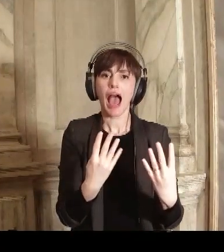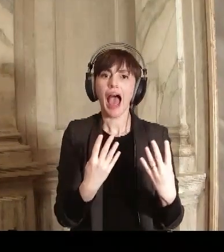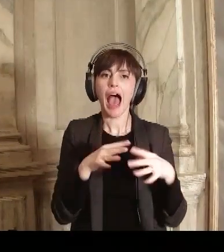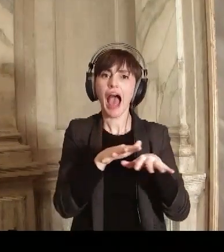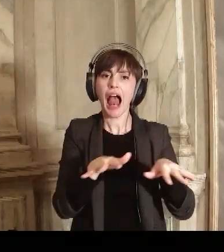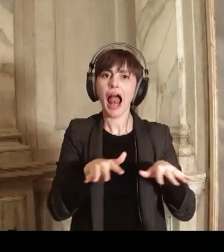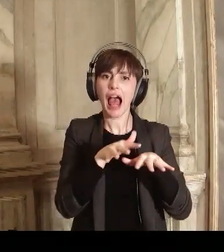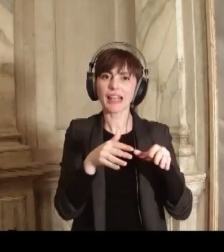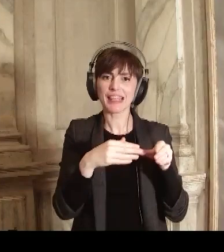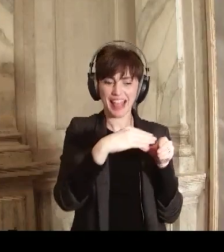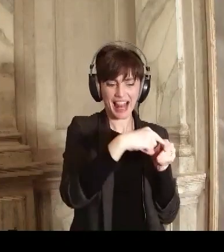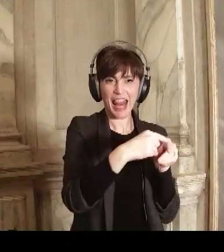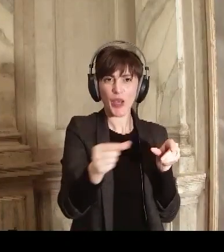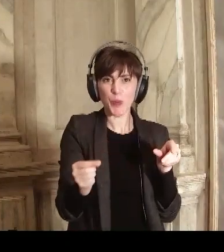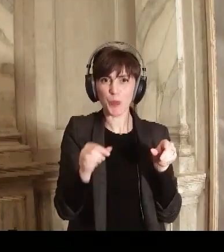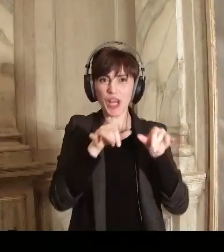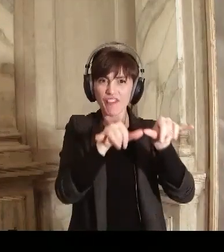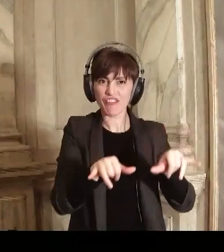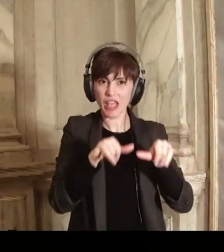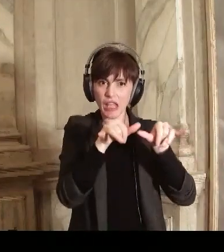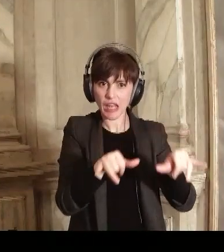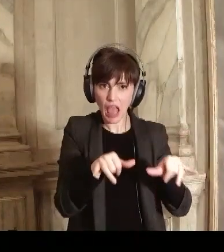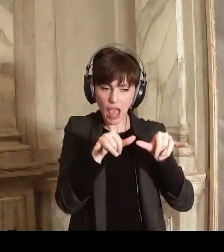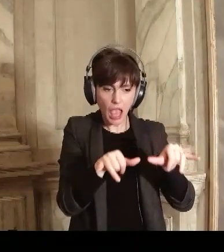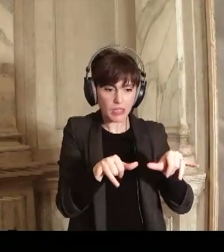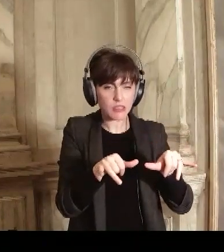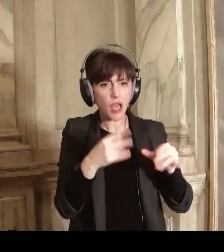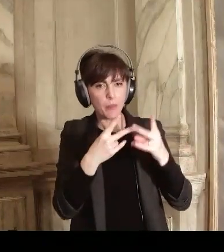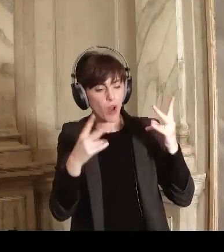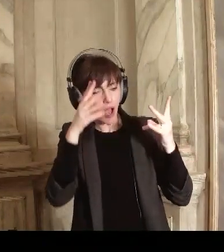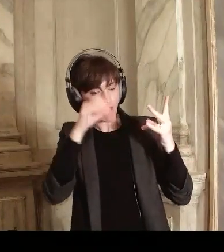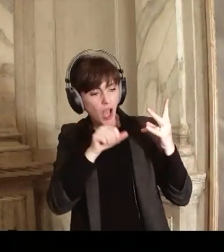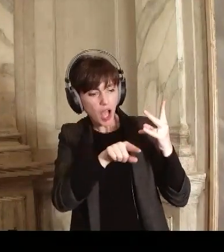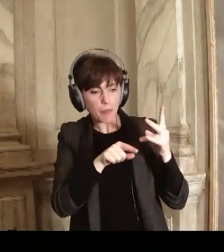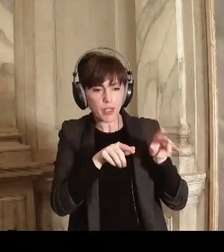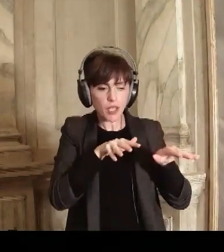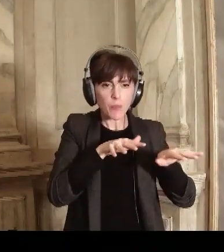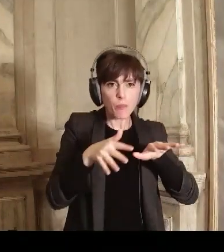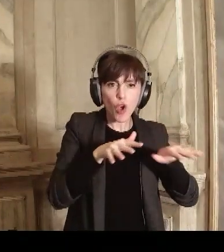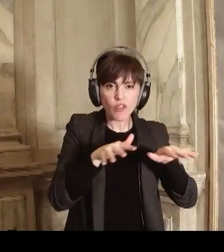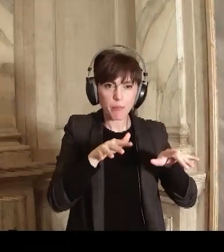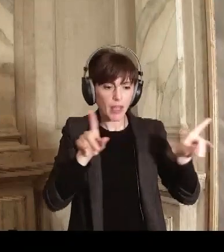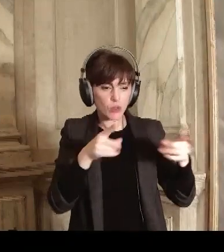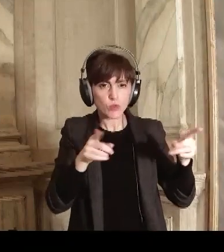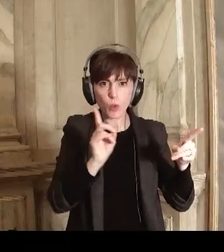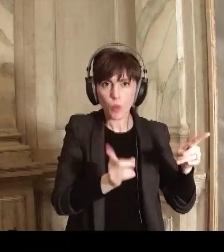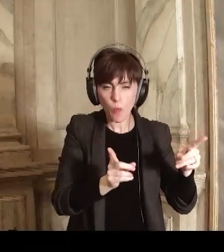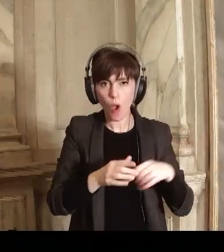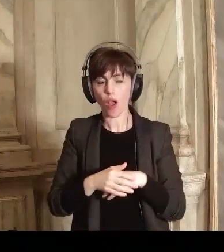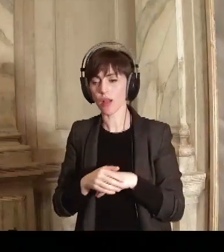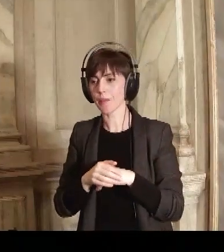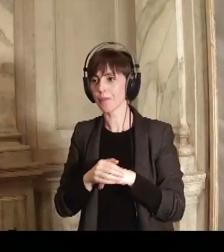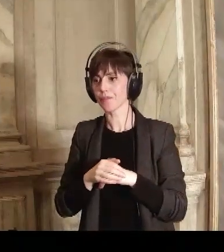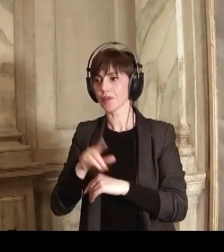di Venezia. Louis Braddock-Clark, sound artist e geologo amatore inglese, ha concepito un